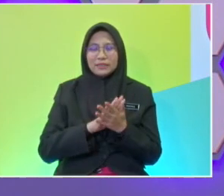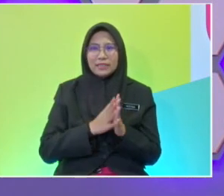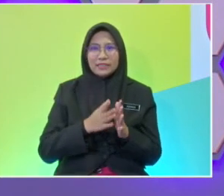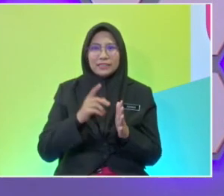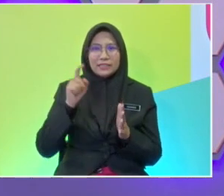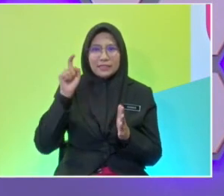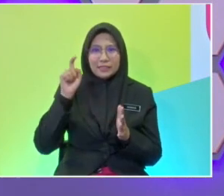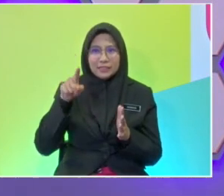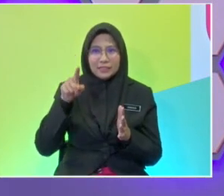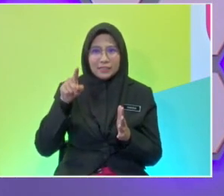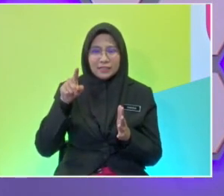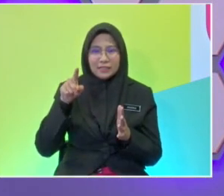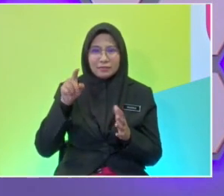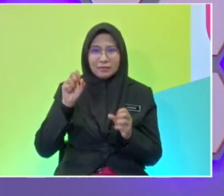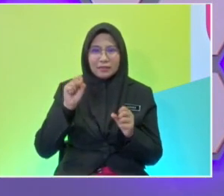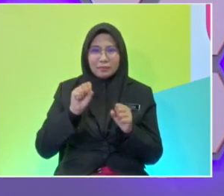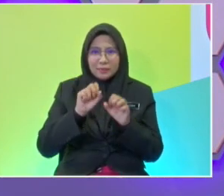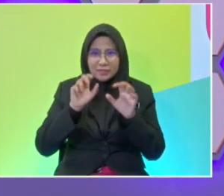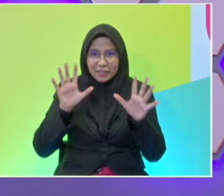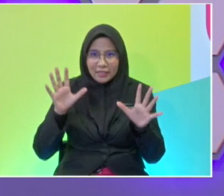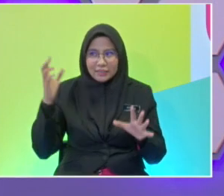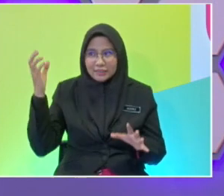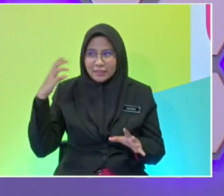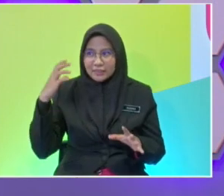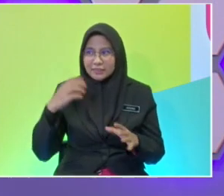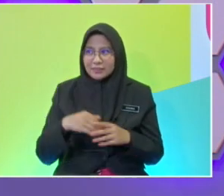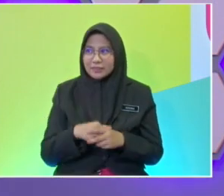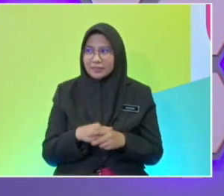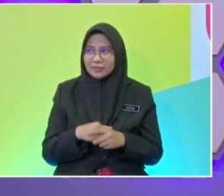tempat ada lagi jawabannya